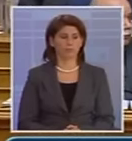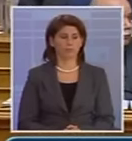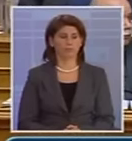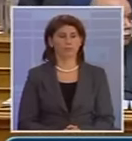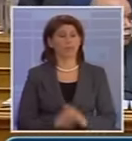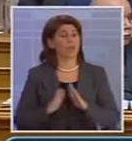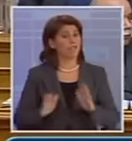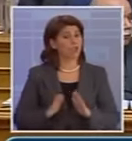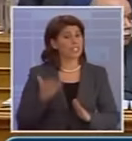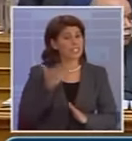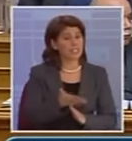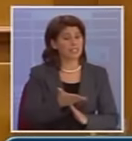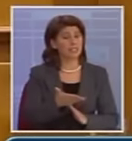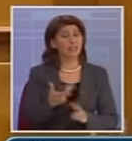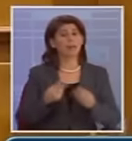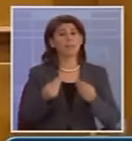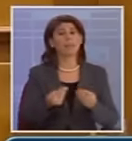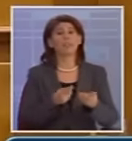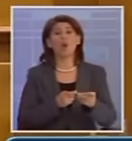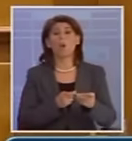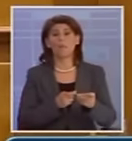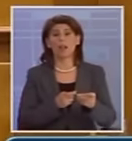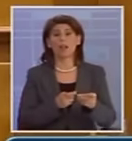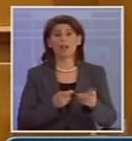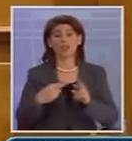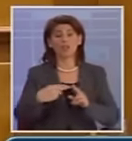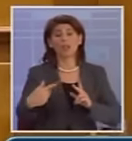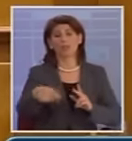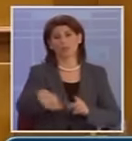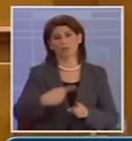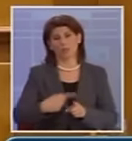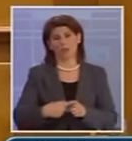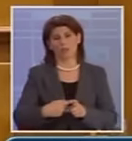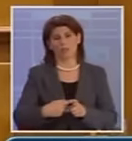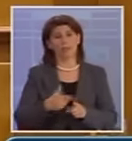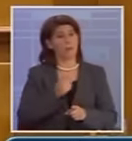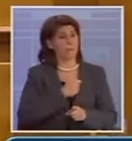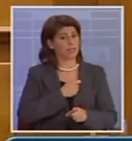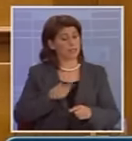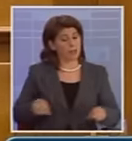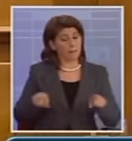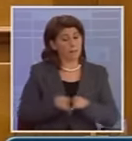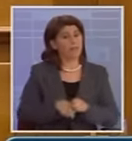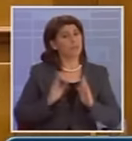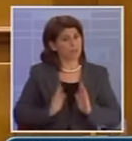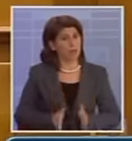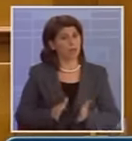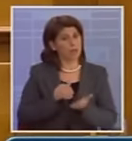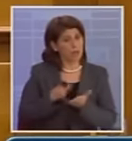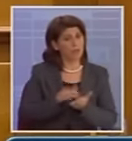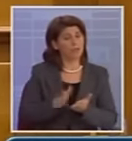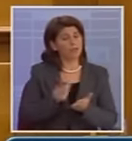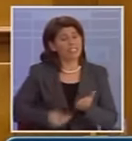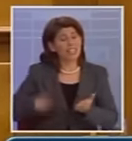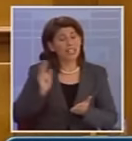Φροντίστε εσείς να μην δίνετε όπλα στους εχθρούς της Ελλάδας. Πιστεύω ότι μαζί μπορούμε να αποτρέψουμε τα χειρότερα, σας το λέω